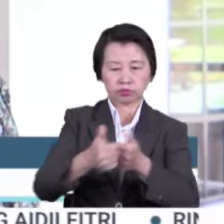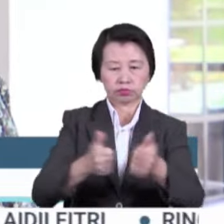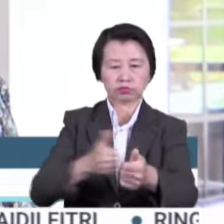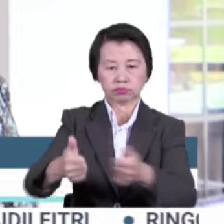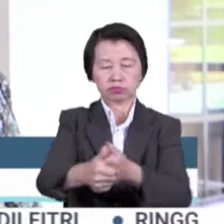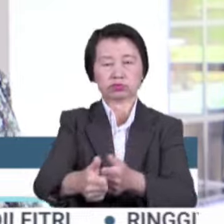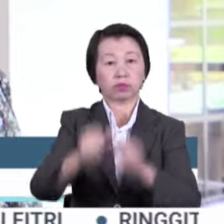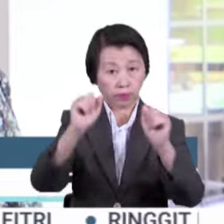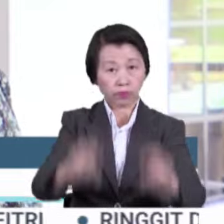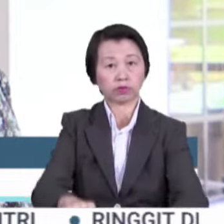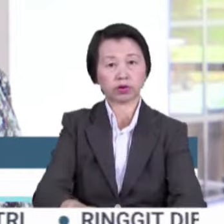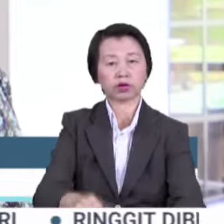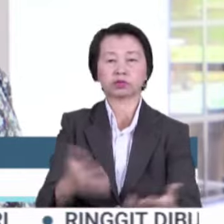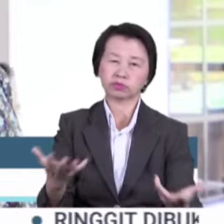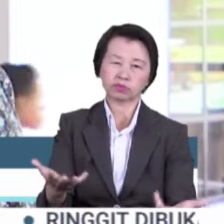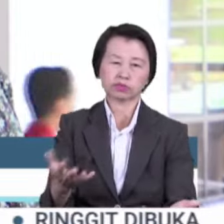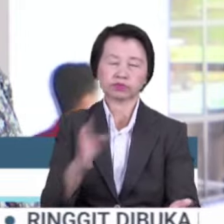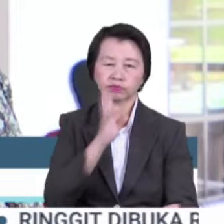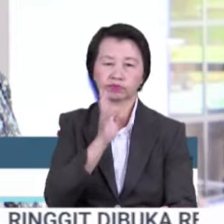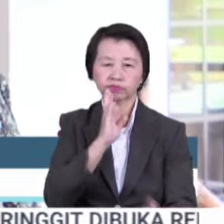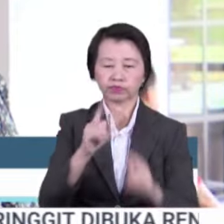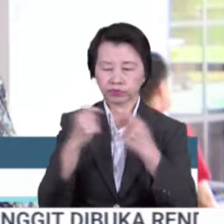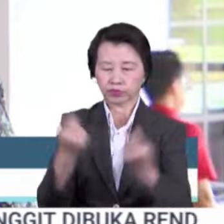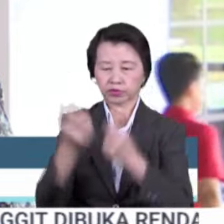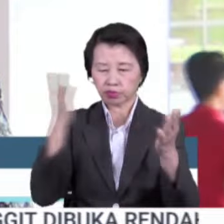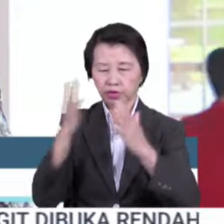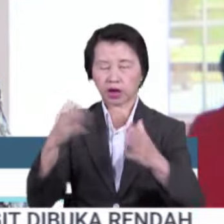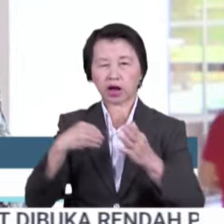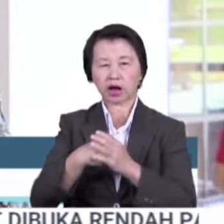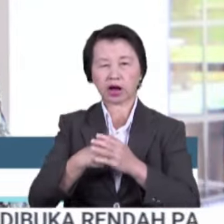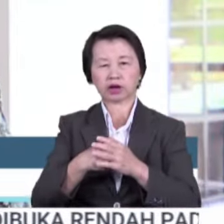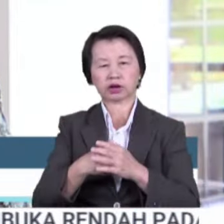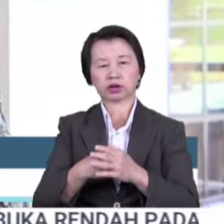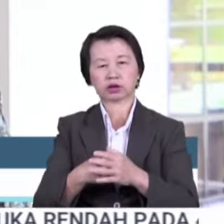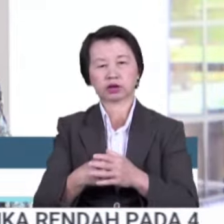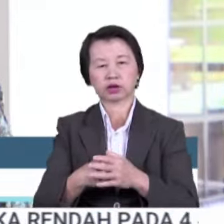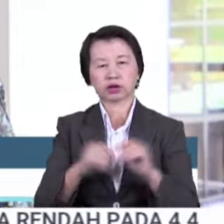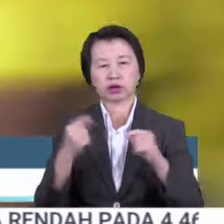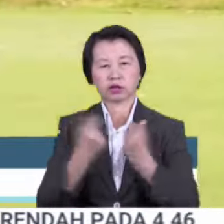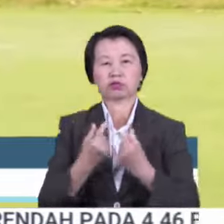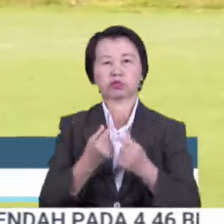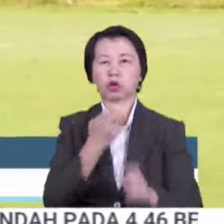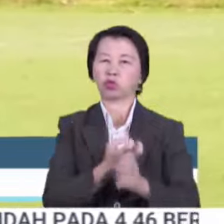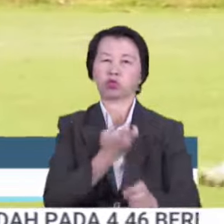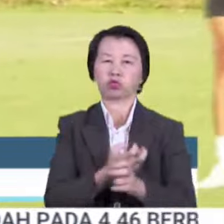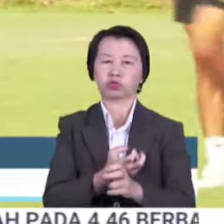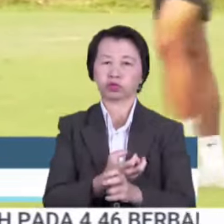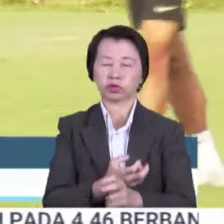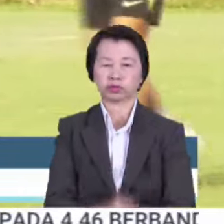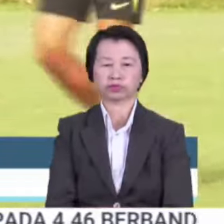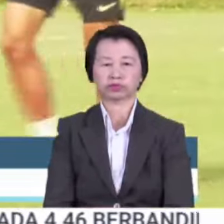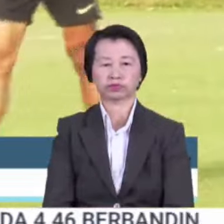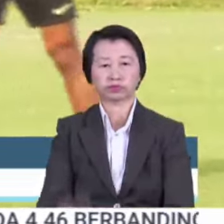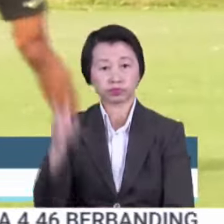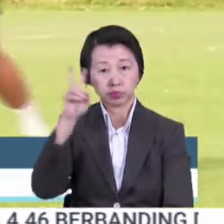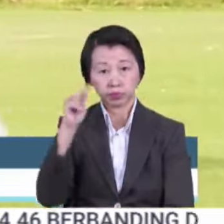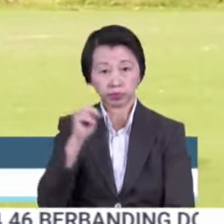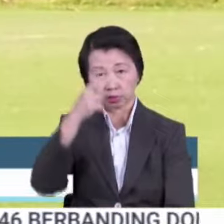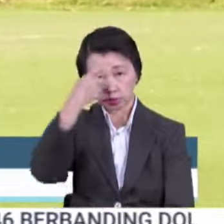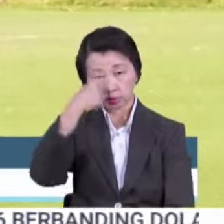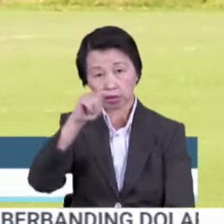dikatakan pasukan Malaysia berada dalam kumpulan maut selain Vietnam dan Thailand